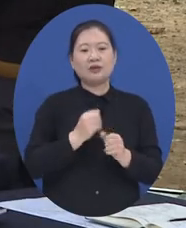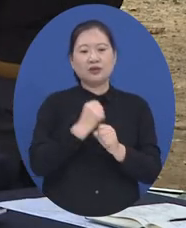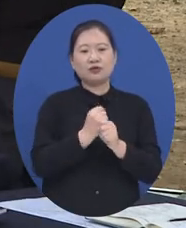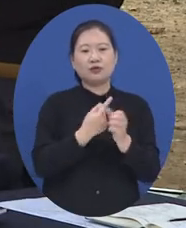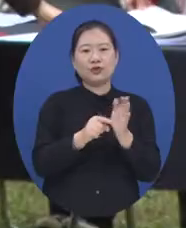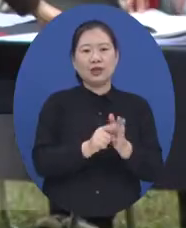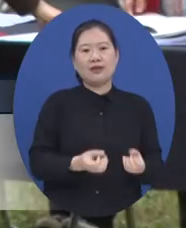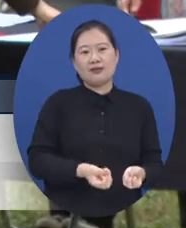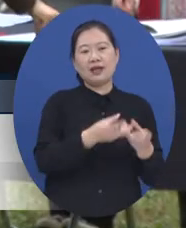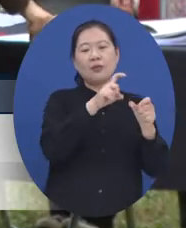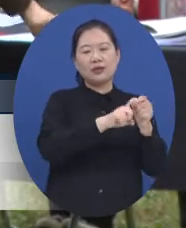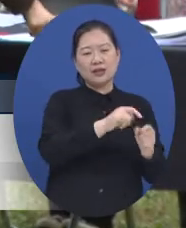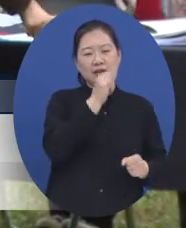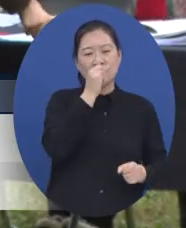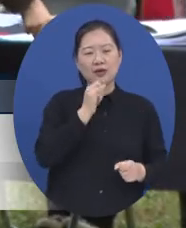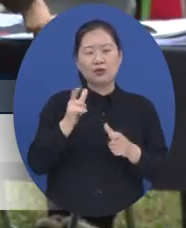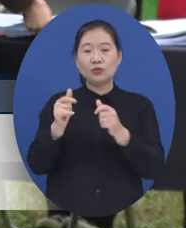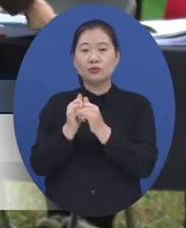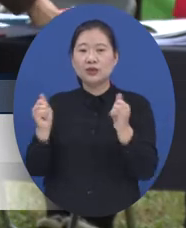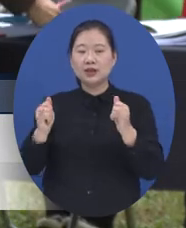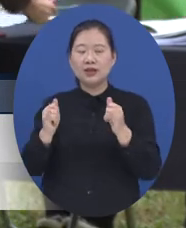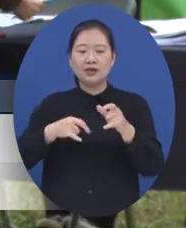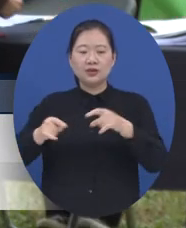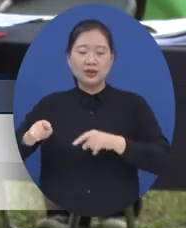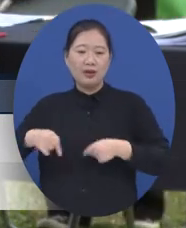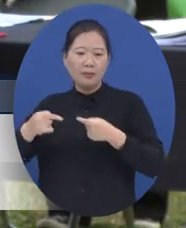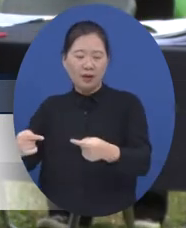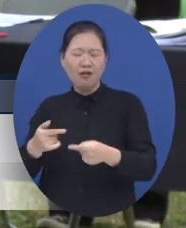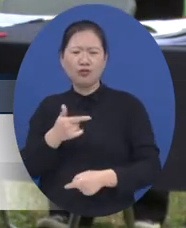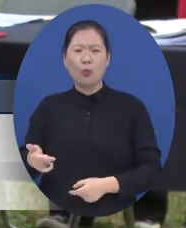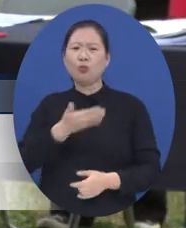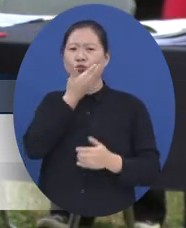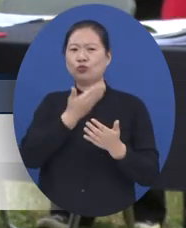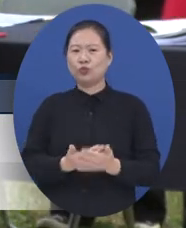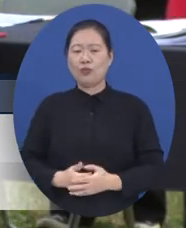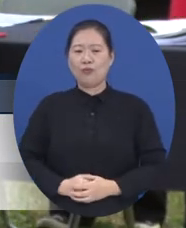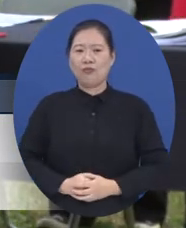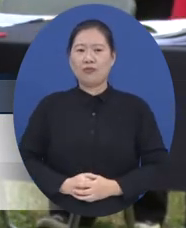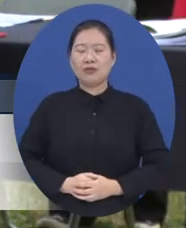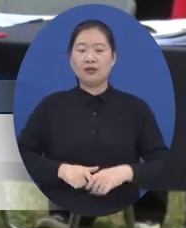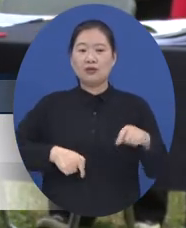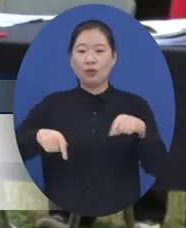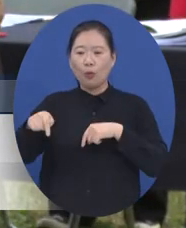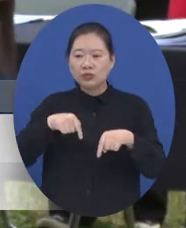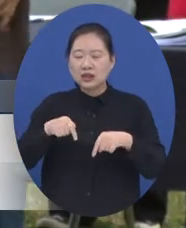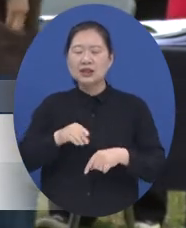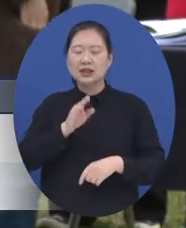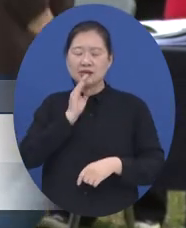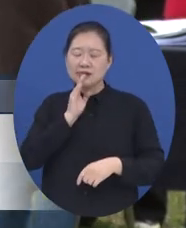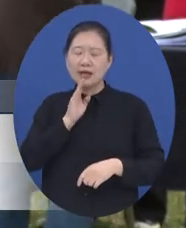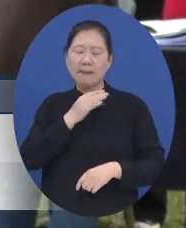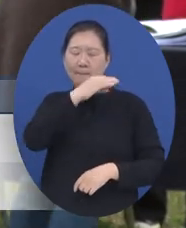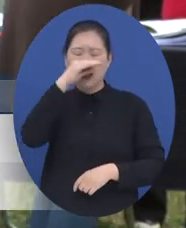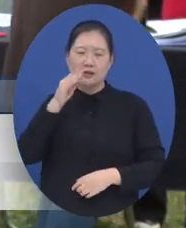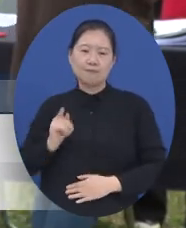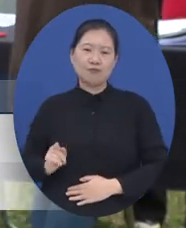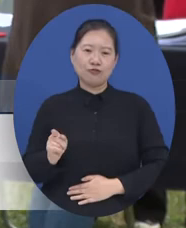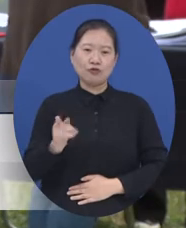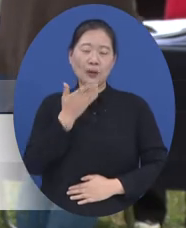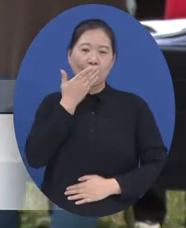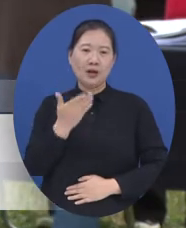주민이 정치 참여 라는 것은 매우 중요한 것이죠 그럴 때 정치가 또 올바로 가는 것이고 또